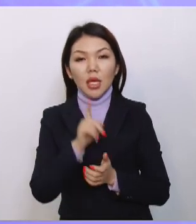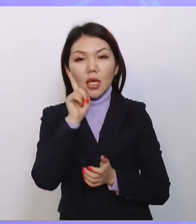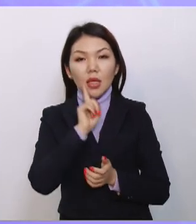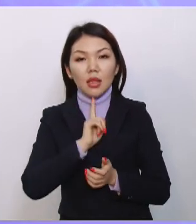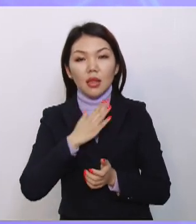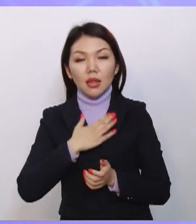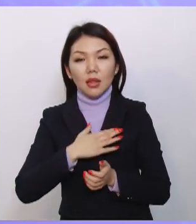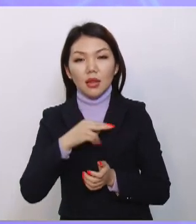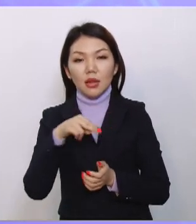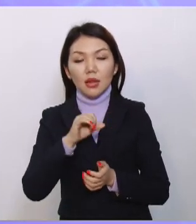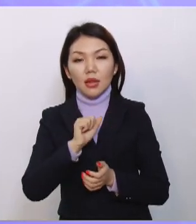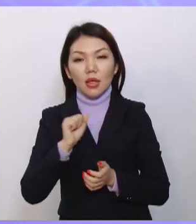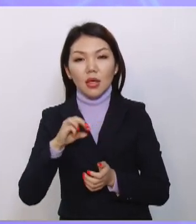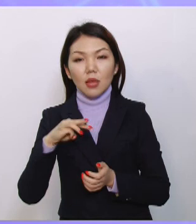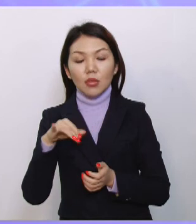Ülgüge köngül burgula.